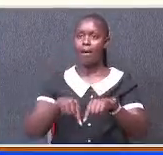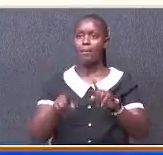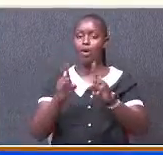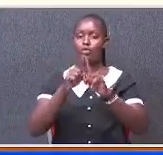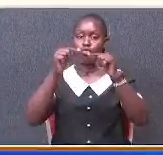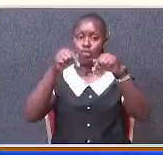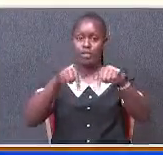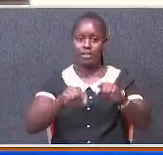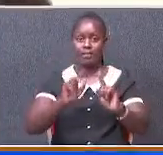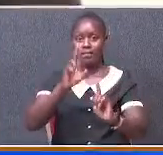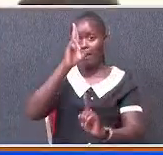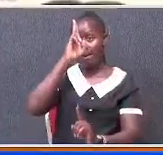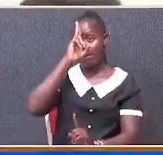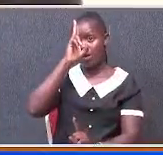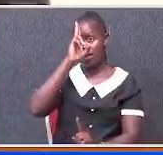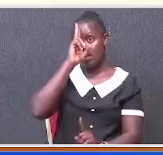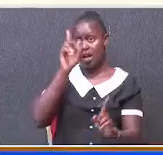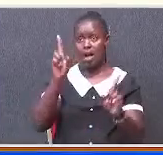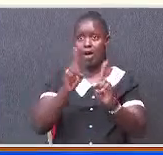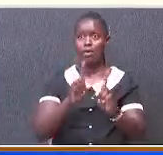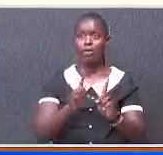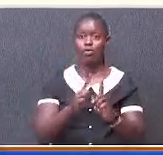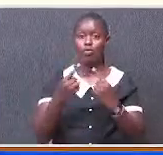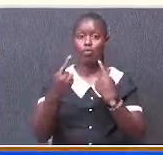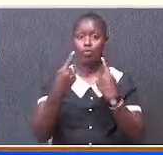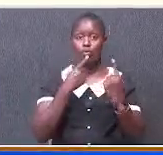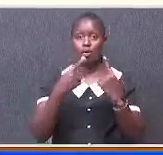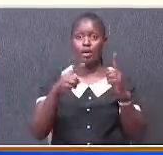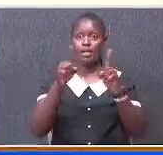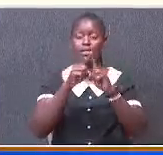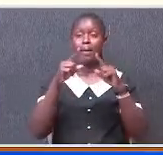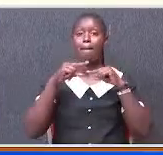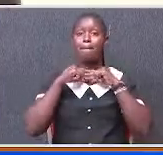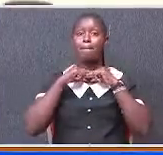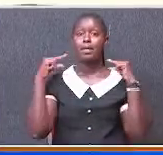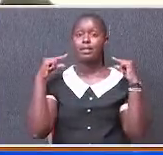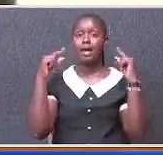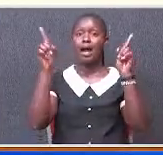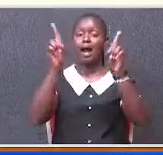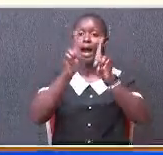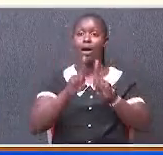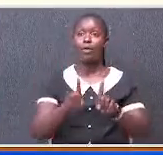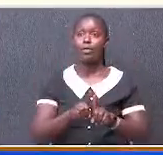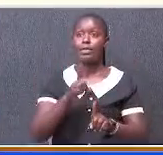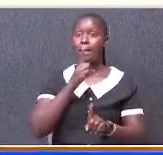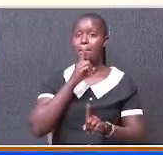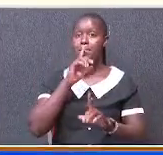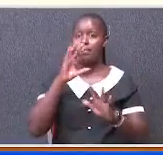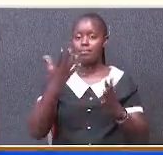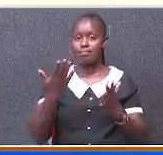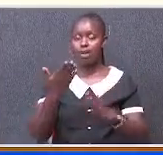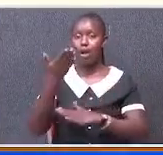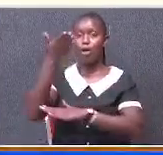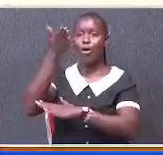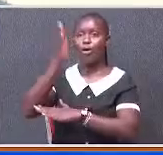ni polisi na unaongea kama pastor na unasema pia Mungu